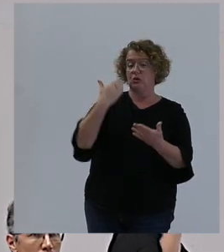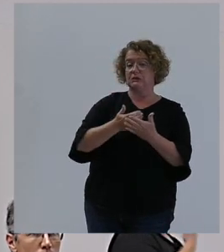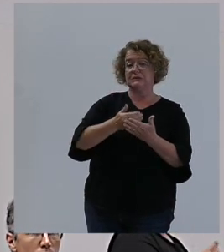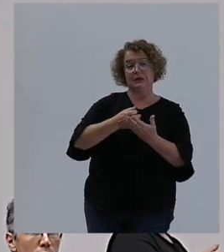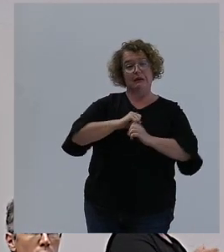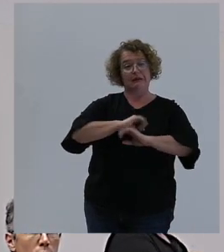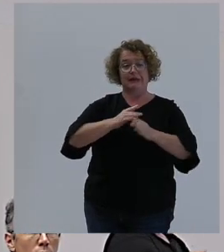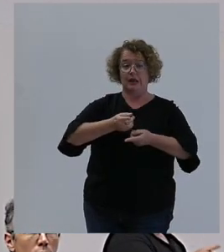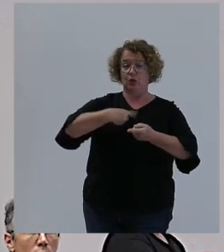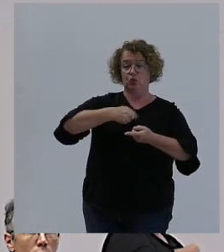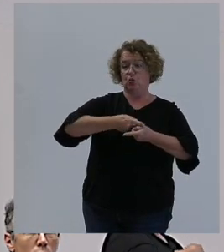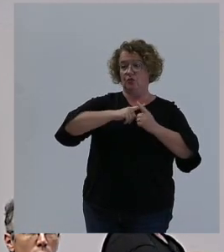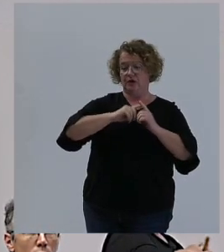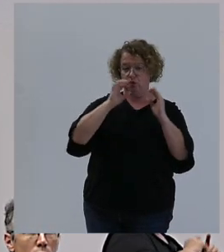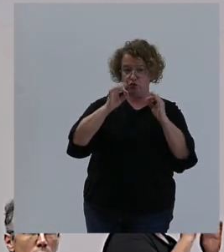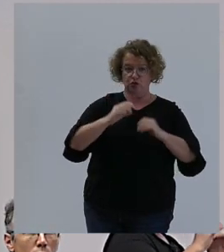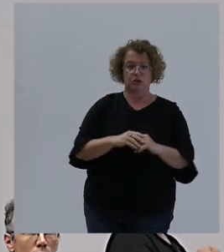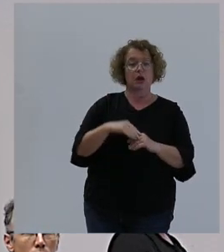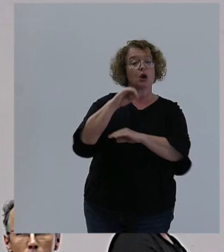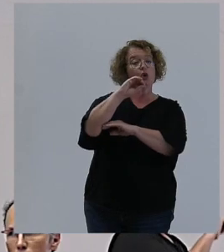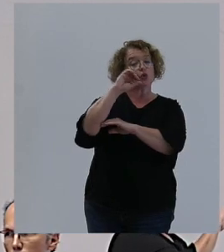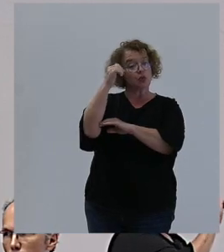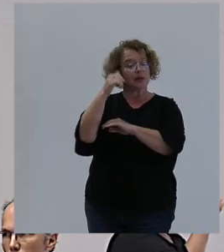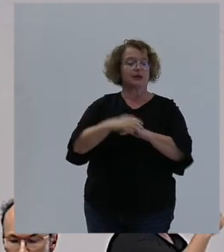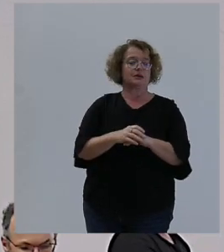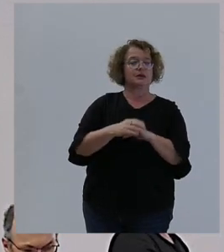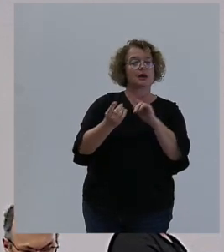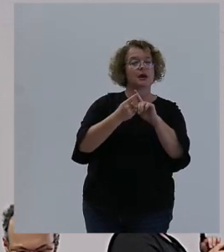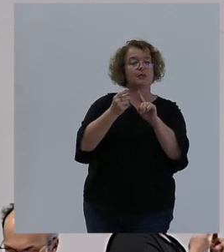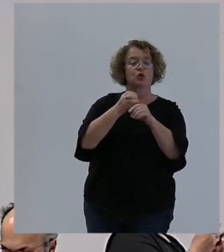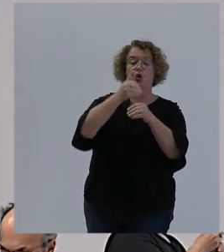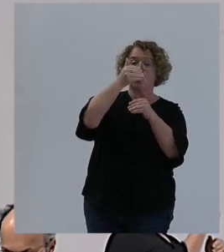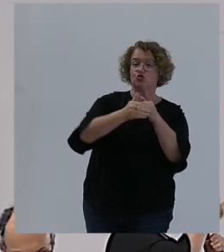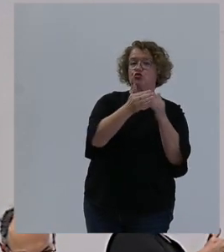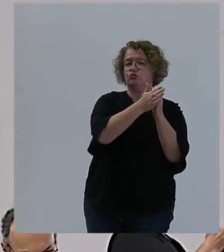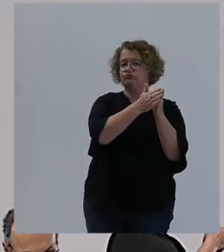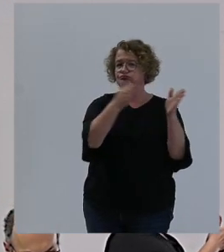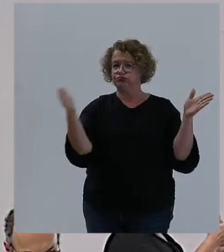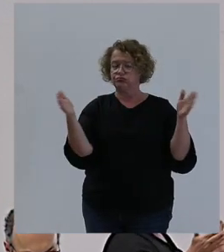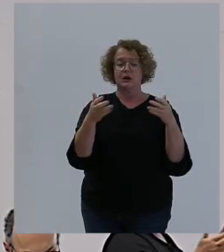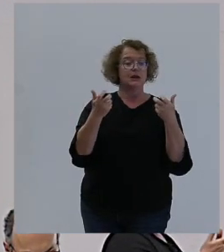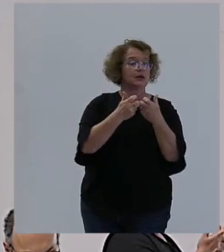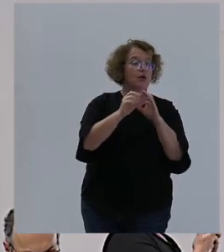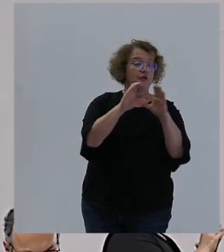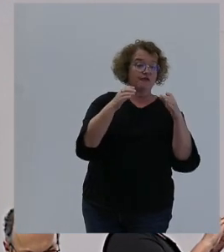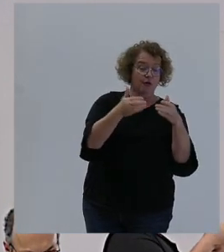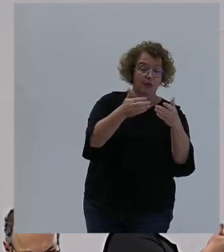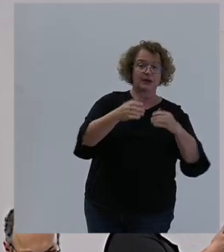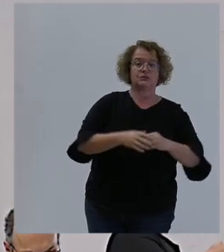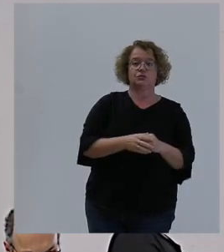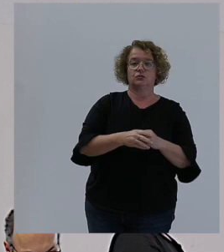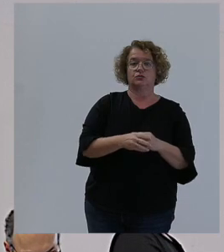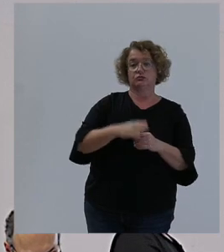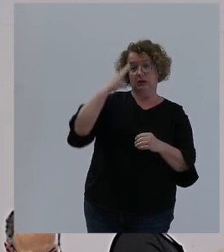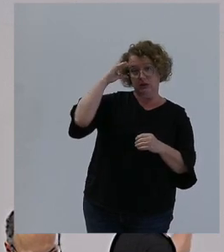d'accord de ce point de vue-là. Le numérique, il doit répondre aussi à des enjeux multiples, notamment de formation de nos étudiants, y